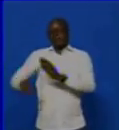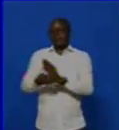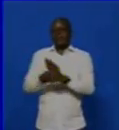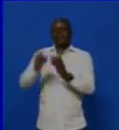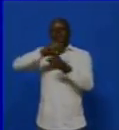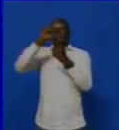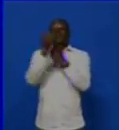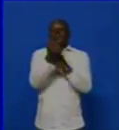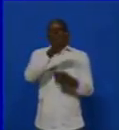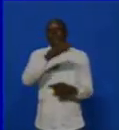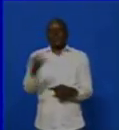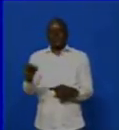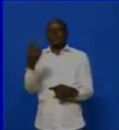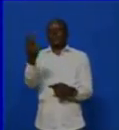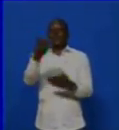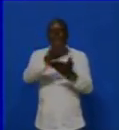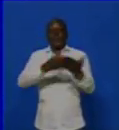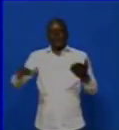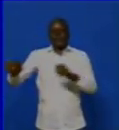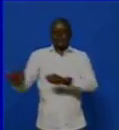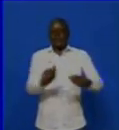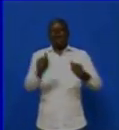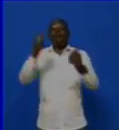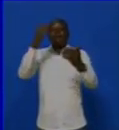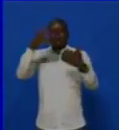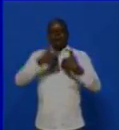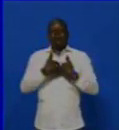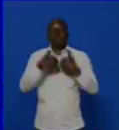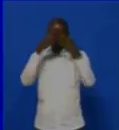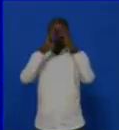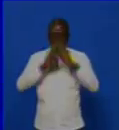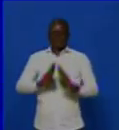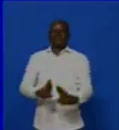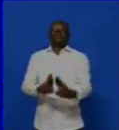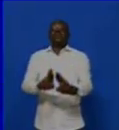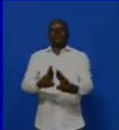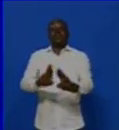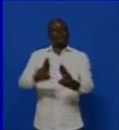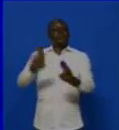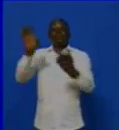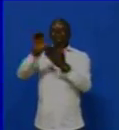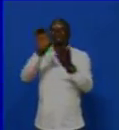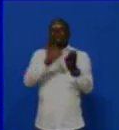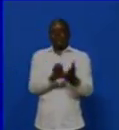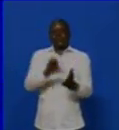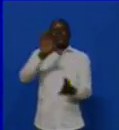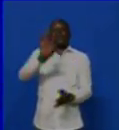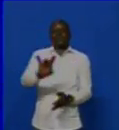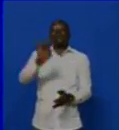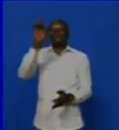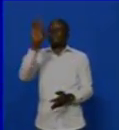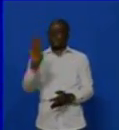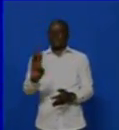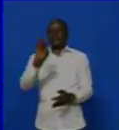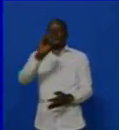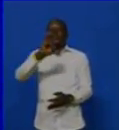Faso. Les deux parties s'engagent à respecter désormais scrupuleusement la convention 87 de l'OIT sur